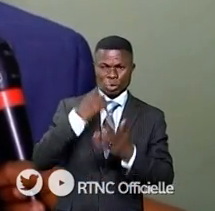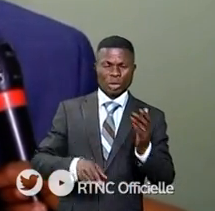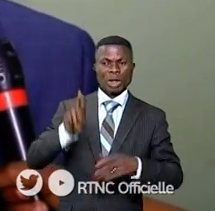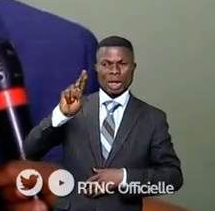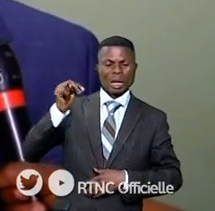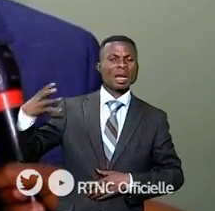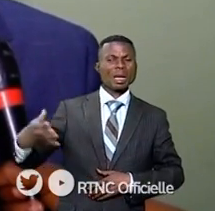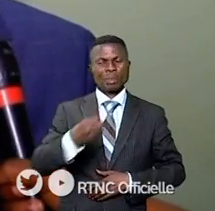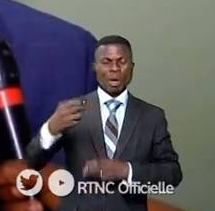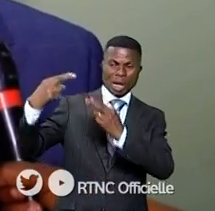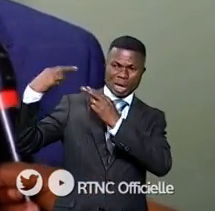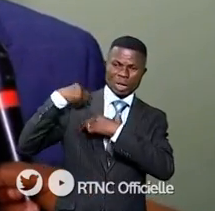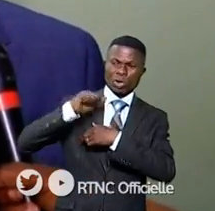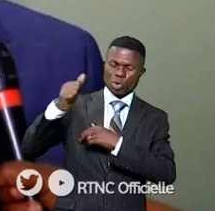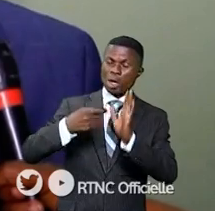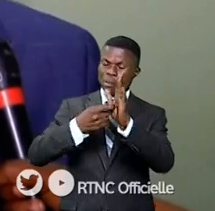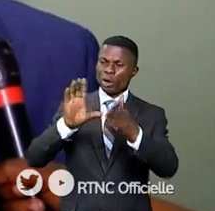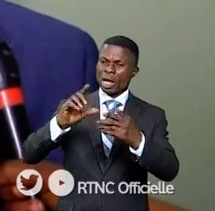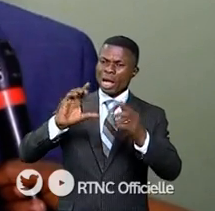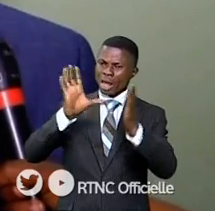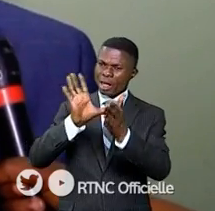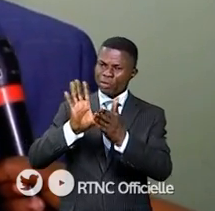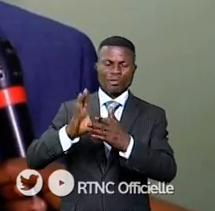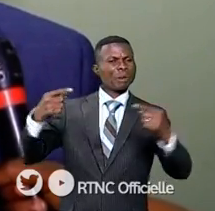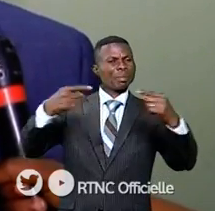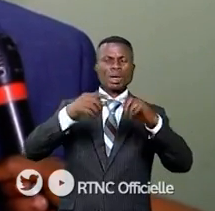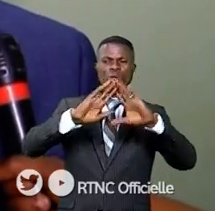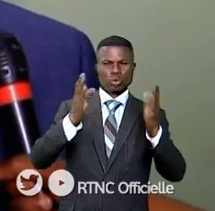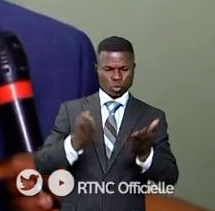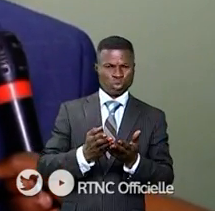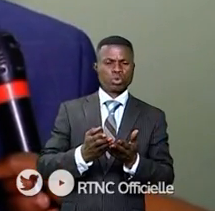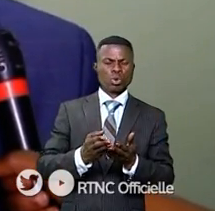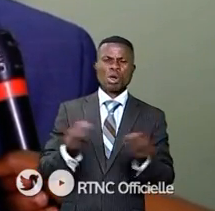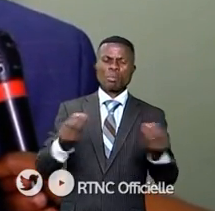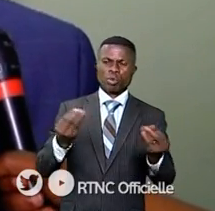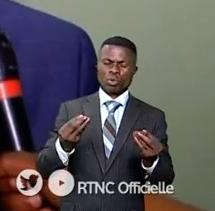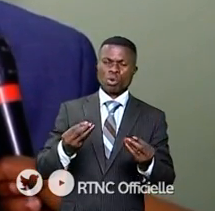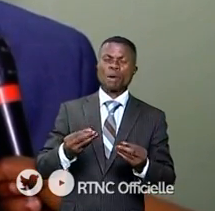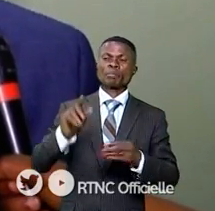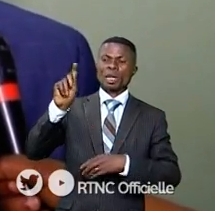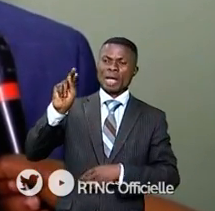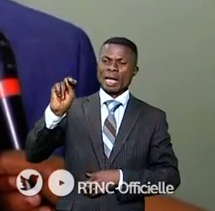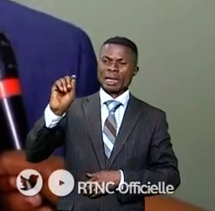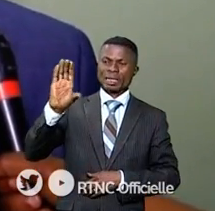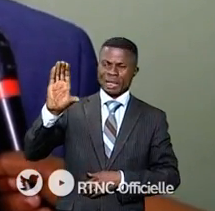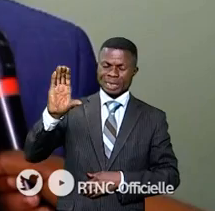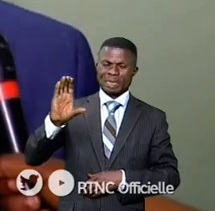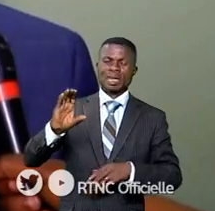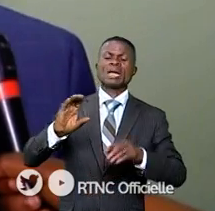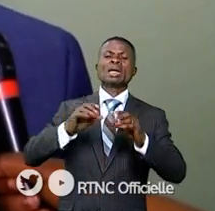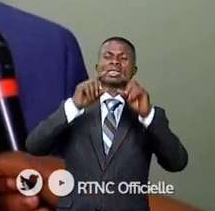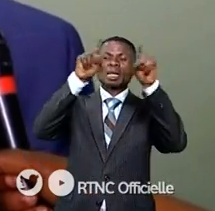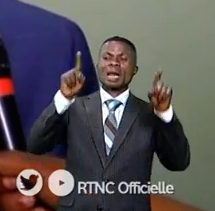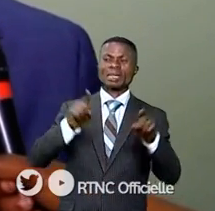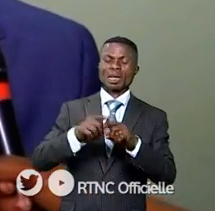RTNC reprenne la production audiovisuelle des matchs de la Lina Foot pour qu'enfin le public soit satisfait de la